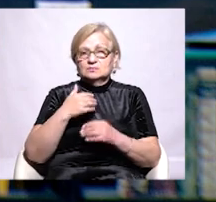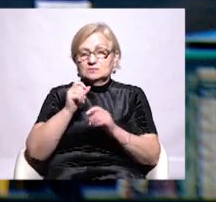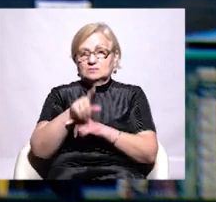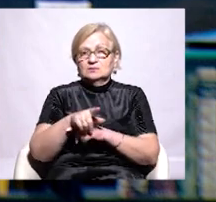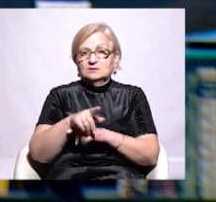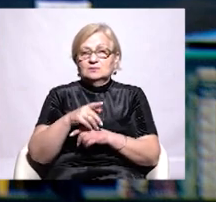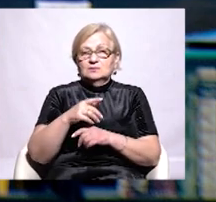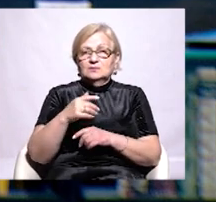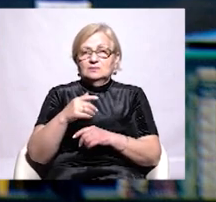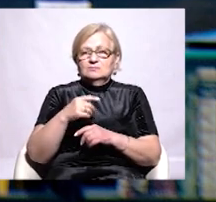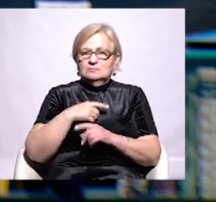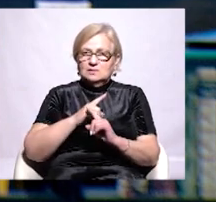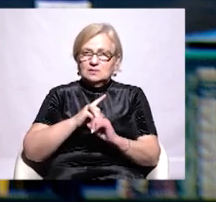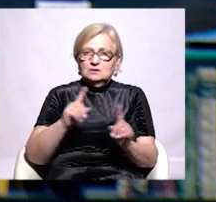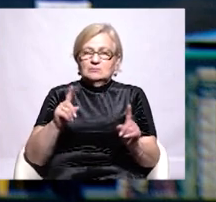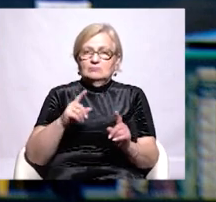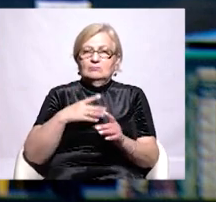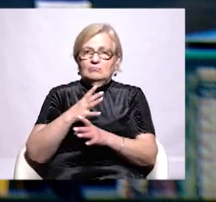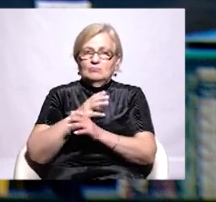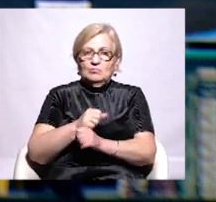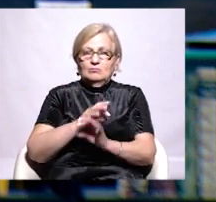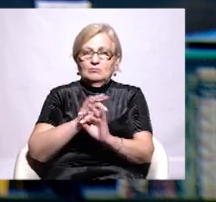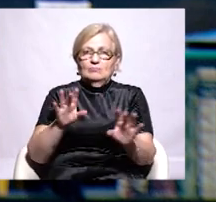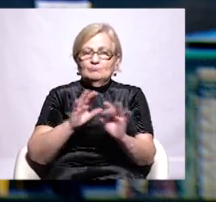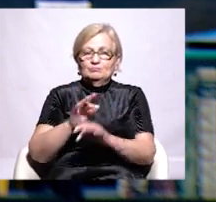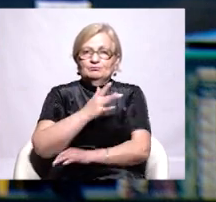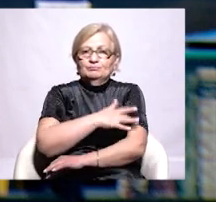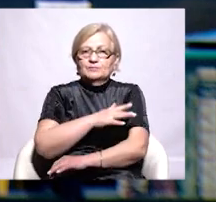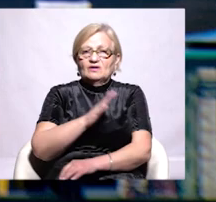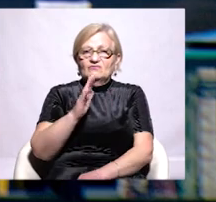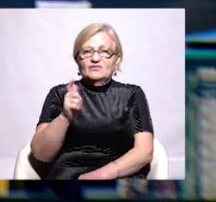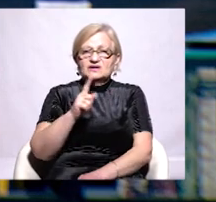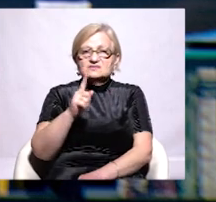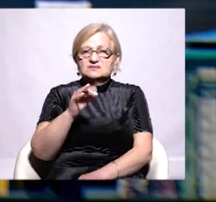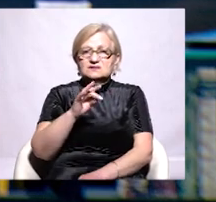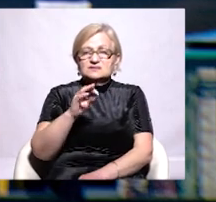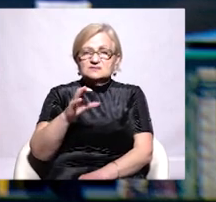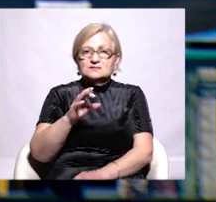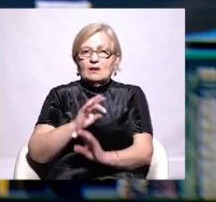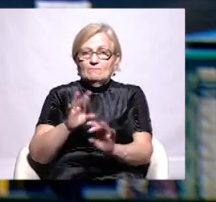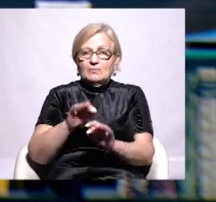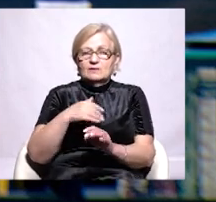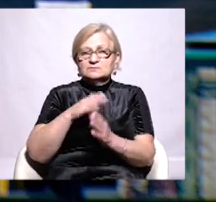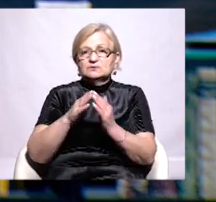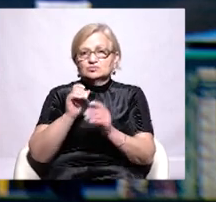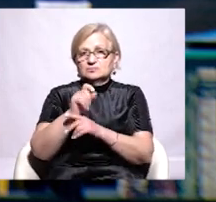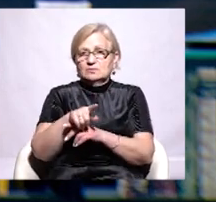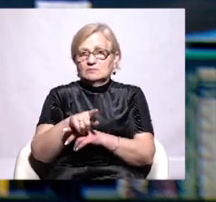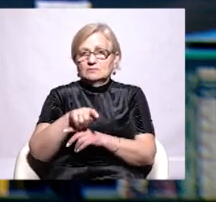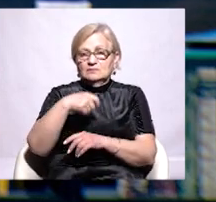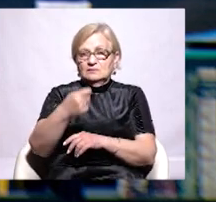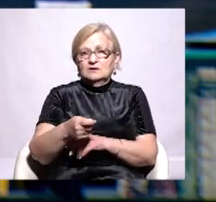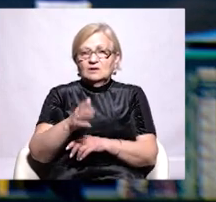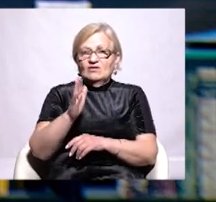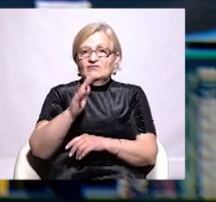Მე საგანგებოდ ძალიან მოკლედ მოუყევი ვეზირის ამბავი და საშინაო დავალებად კიდე გვექნება.